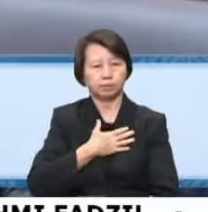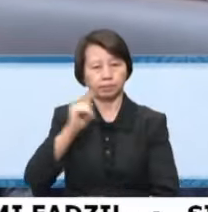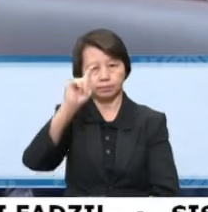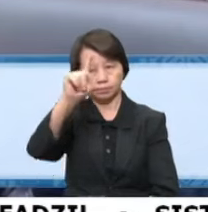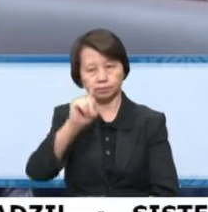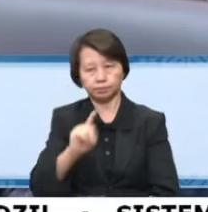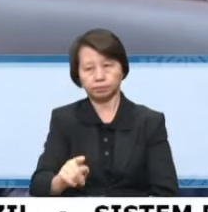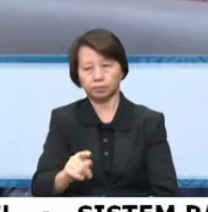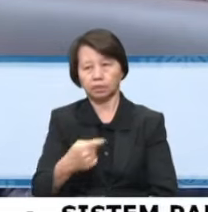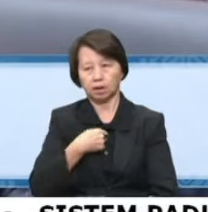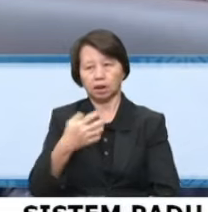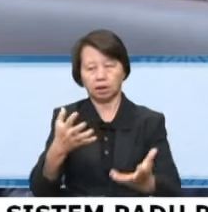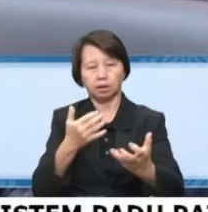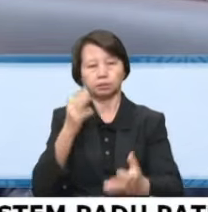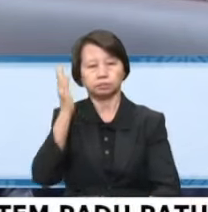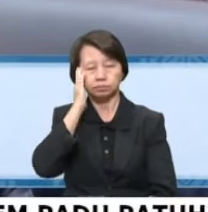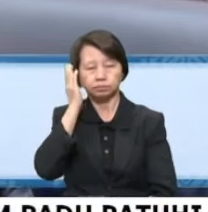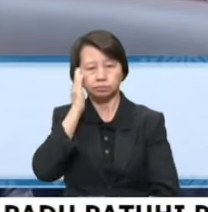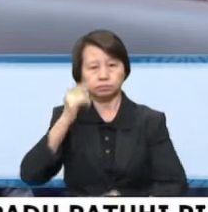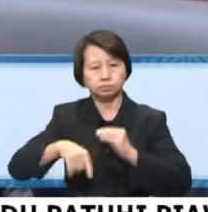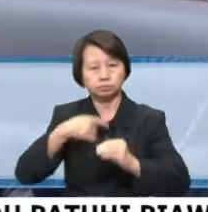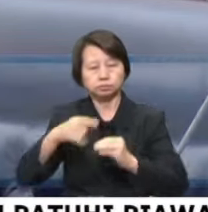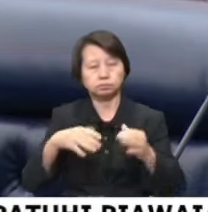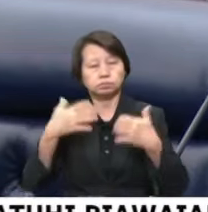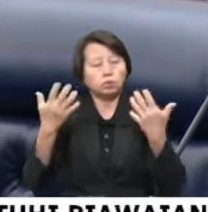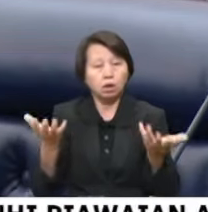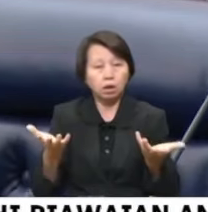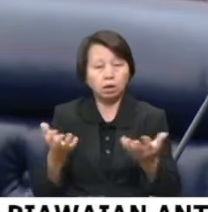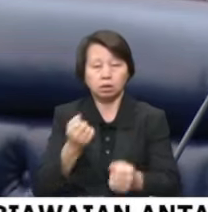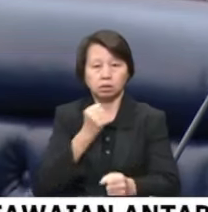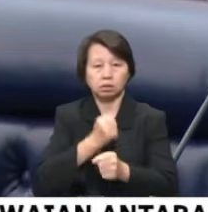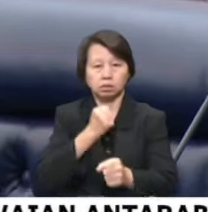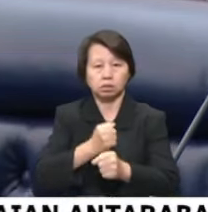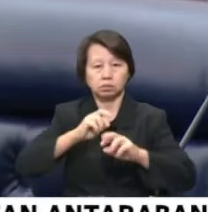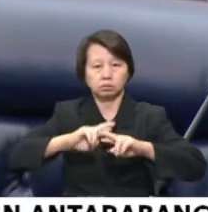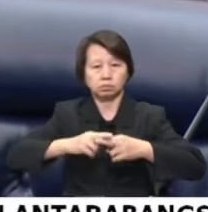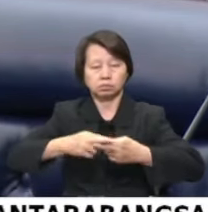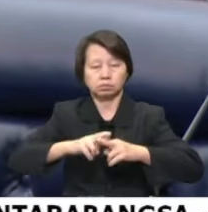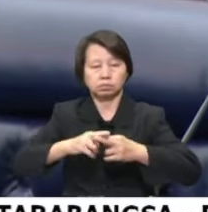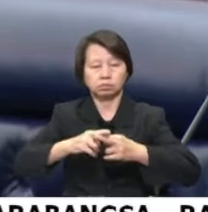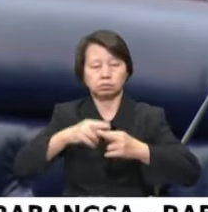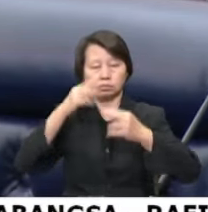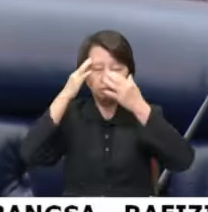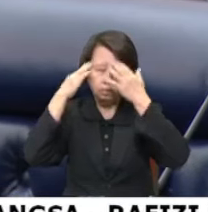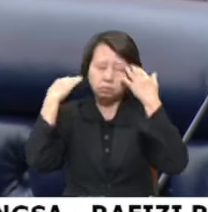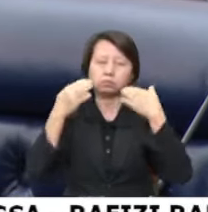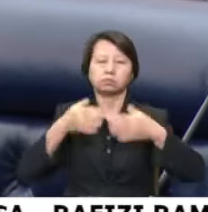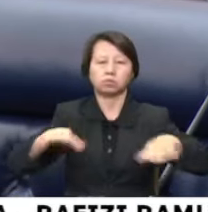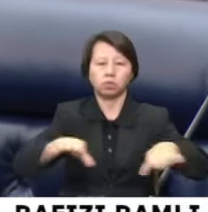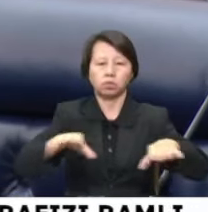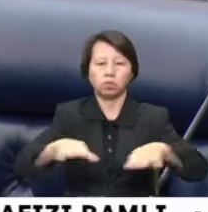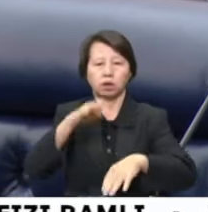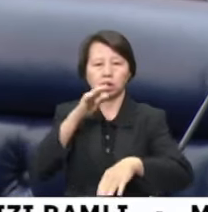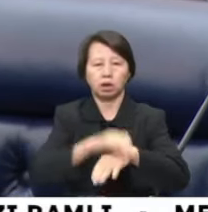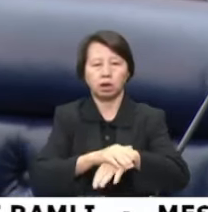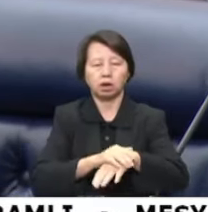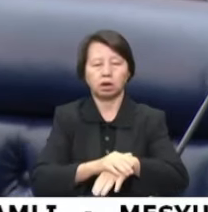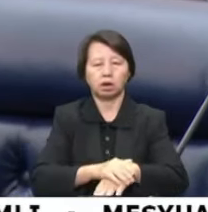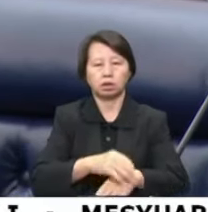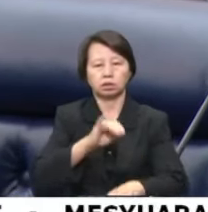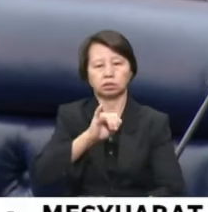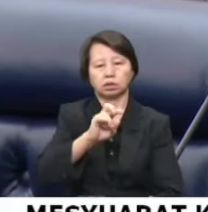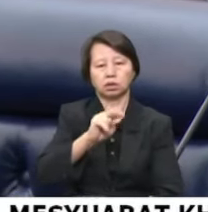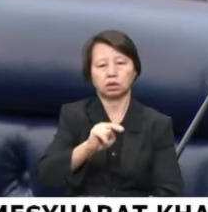saya ingin mendapatkan maklumat sejauh mana kerja-kerja penyelenggaraan dijalankan ke atas senarai inventory yang